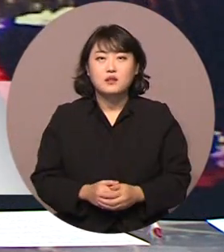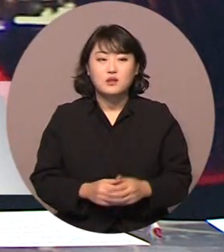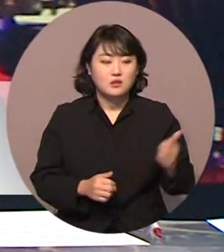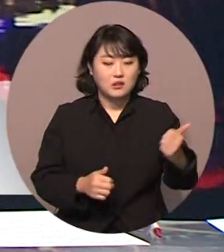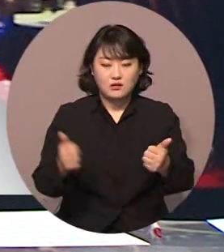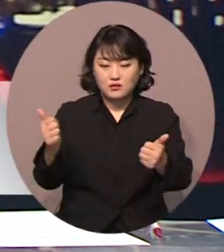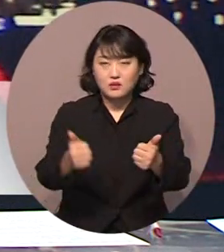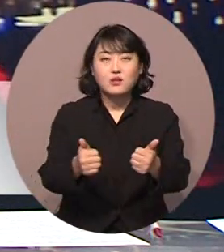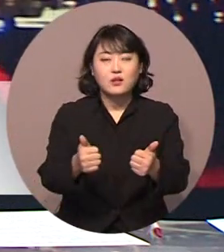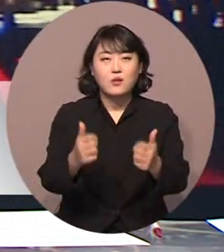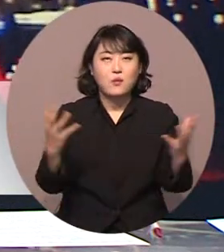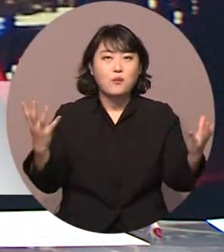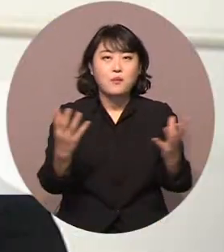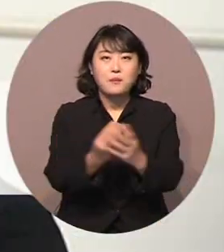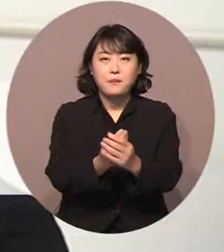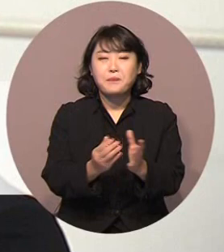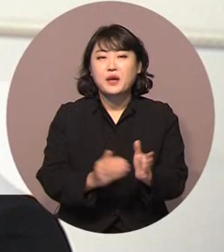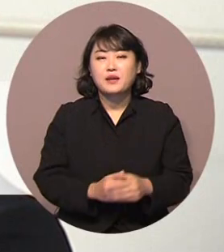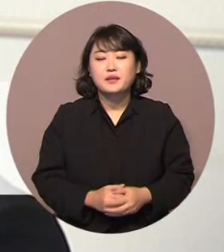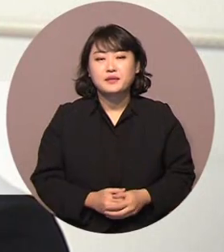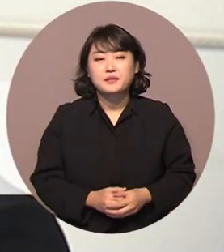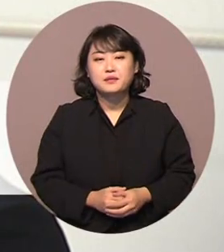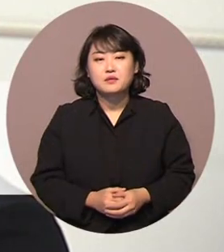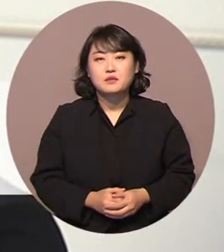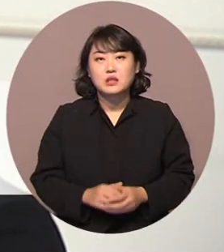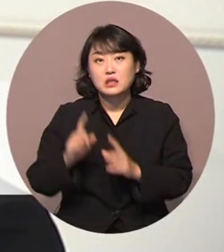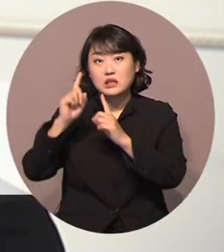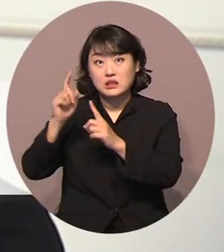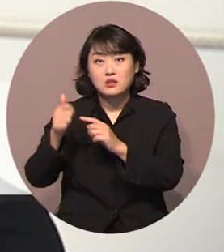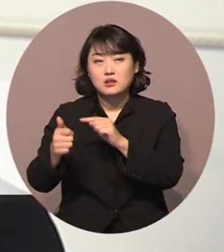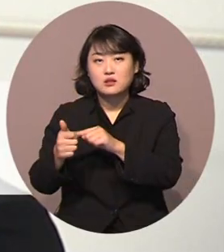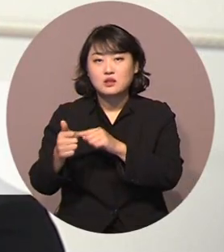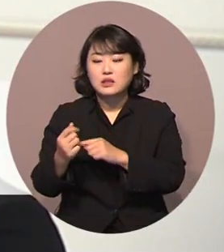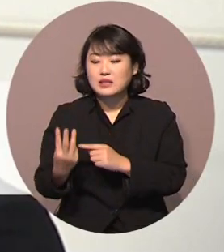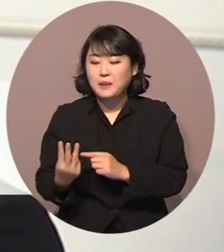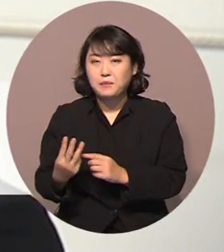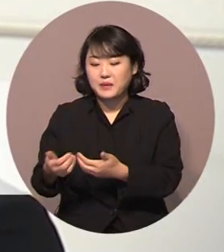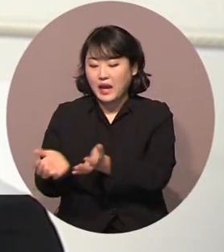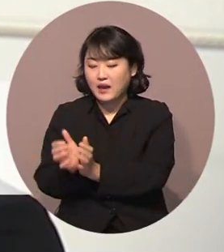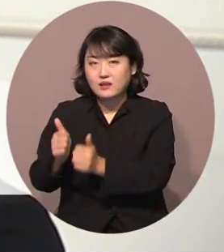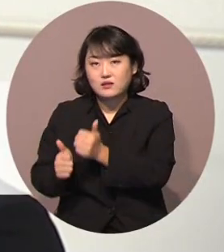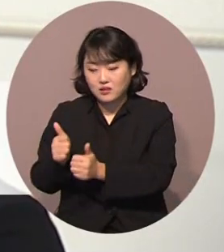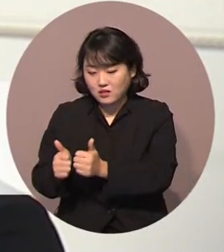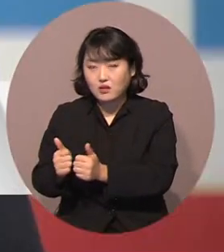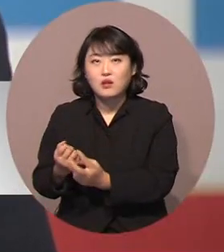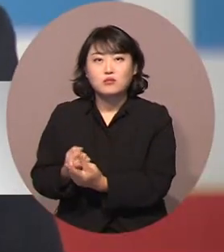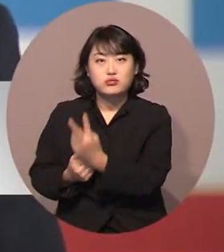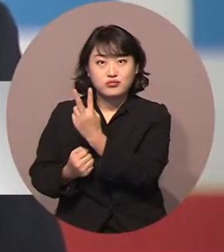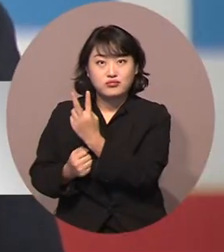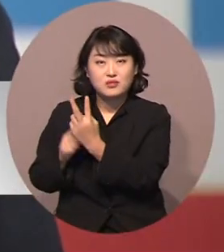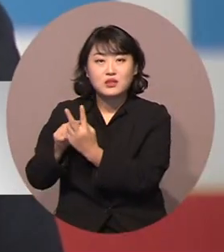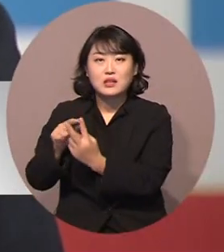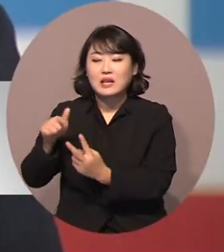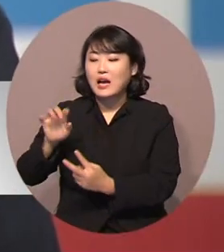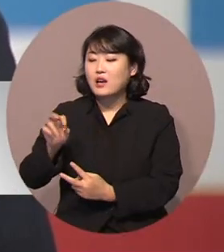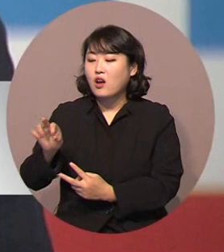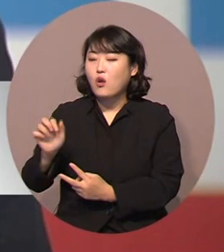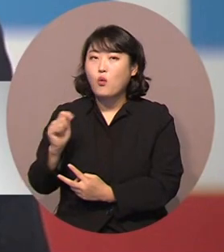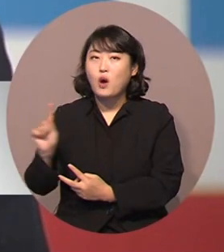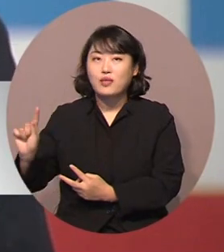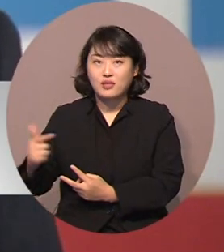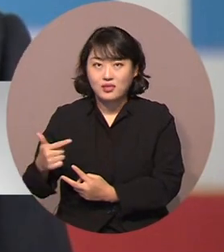대진표가 모두 완성됐습니다 이은권 예비 후보는 3인 경선을 거쳐 치른 결선 투표에서 강령한